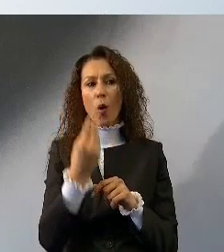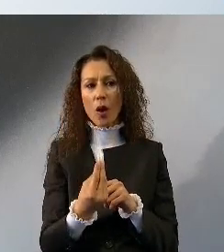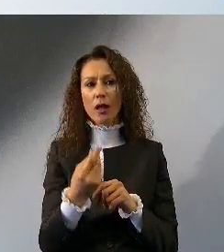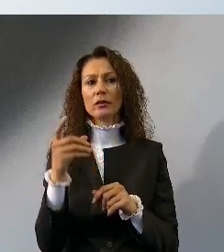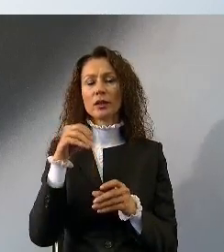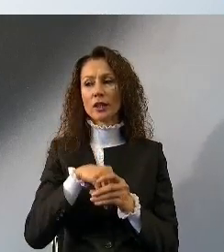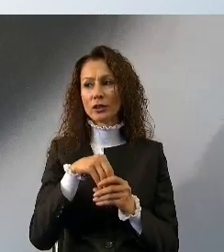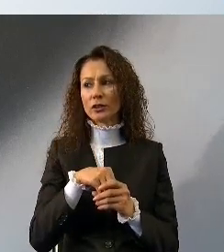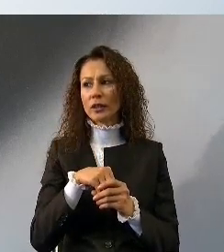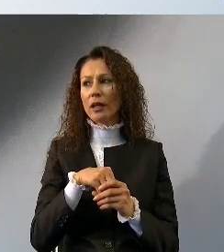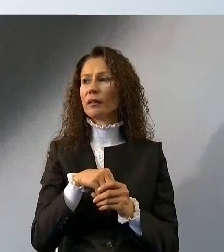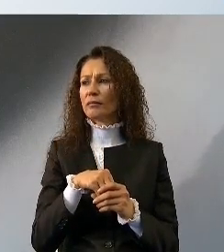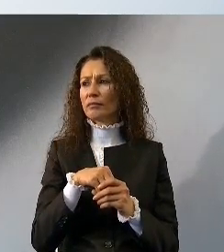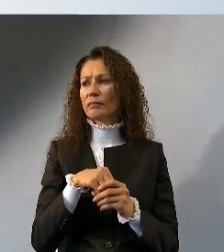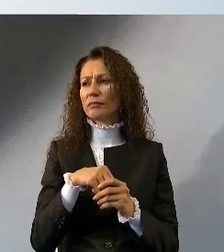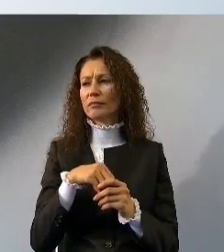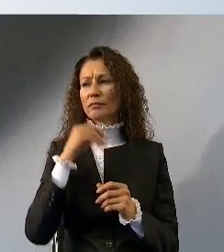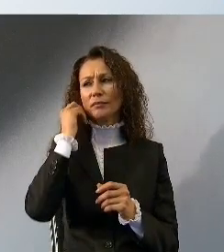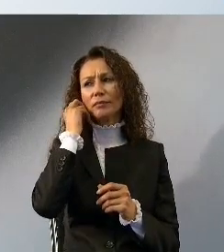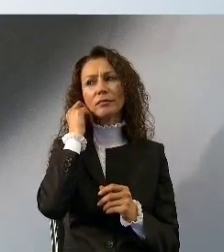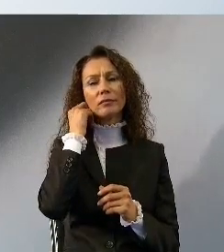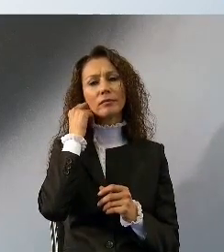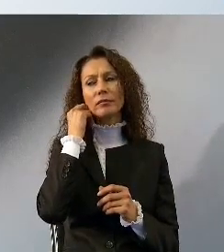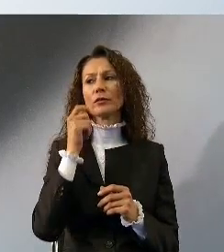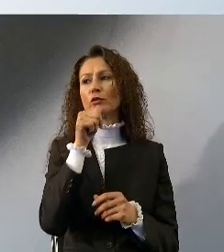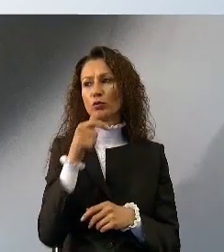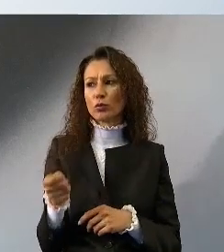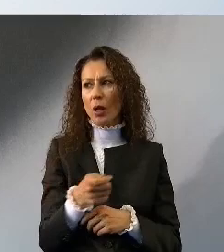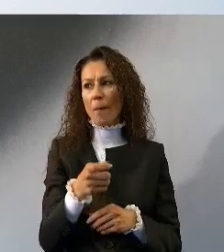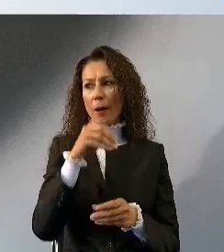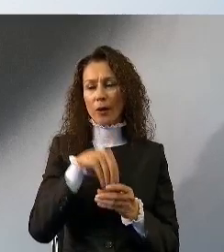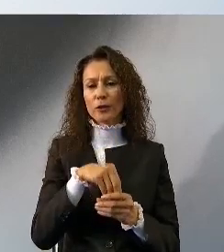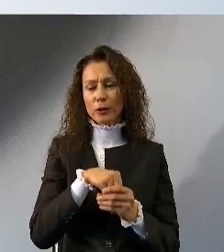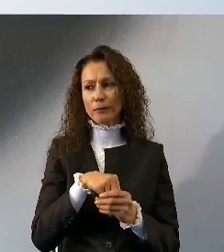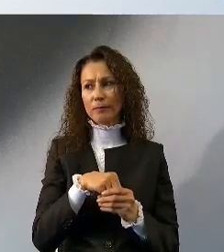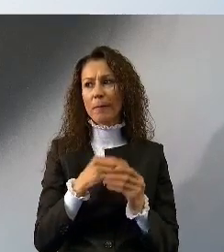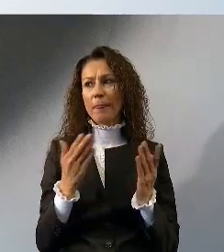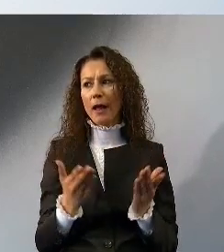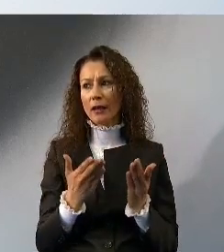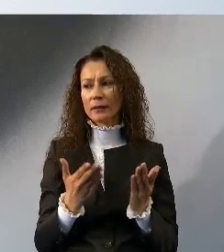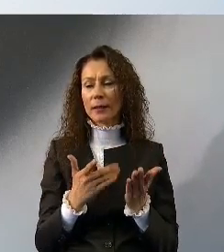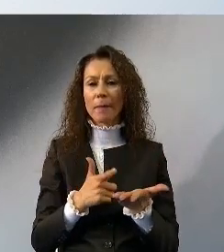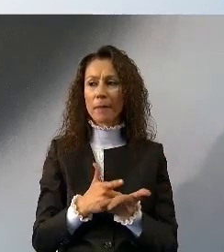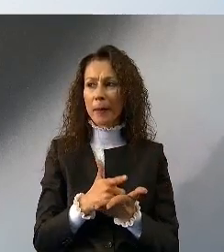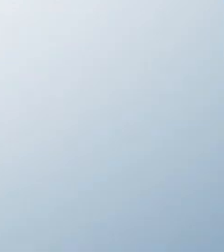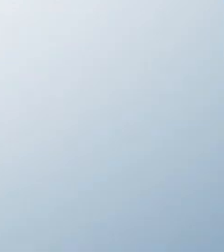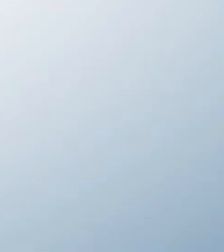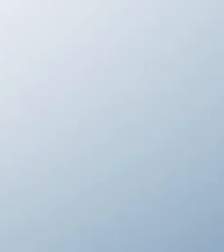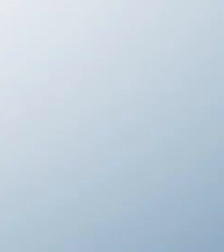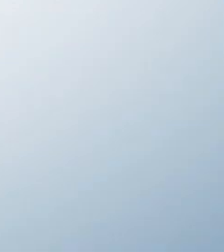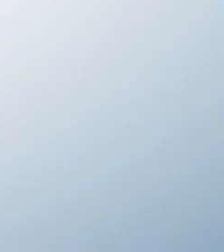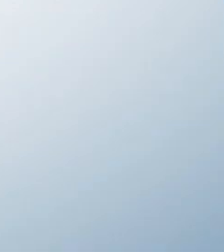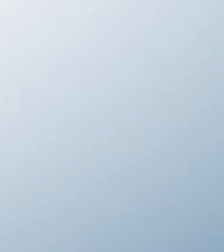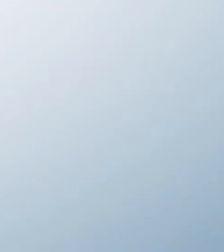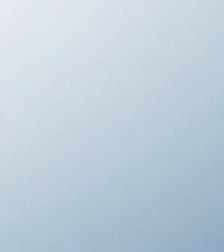karşılaştırmak doğru değil. Çünkü sulu tarımda sulama başladığında artık tarımın tamamen yapısı değişiyor. Sadece